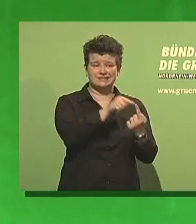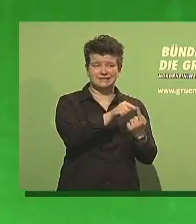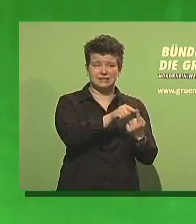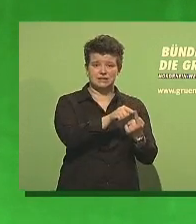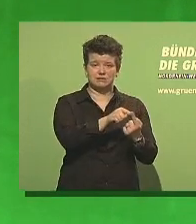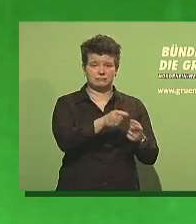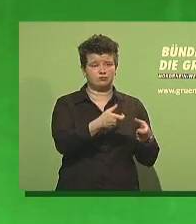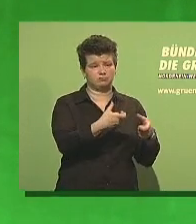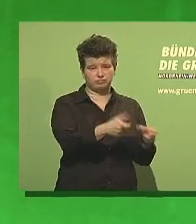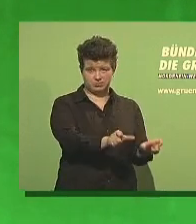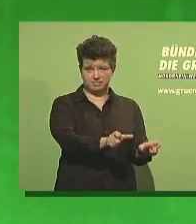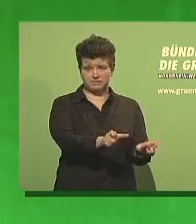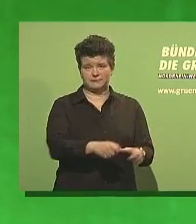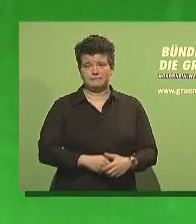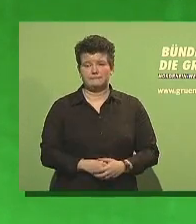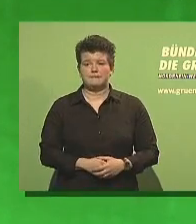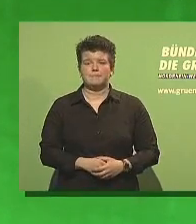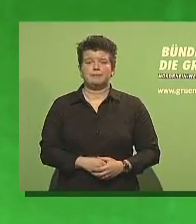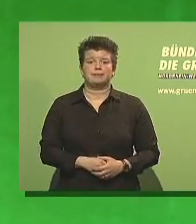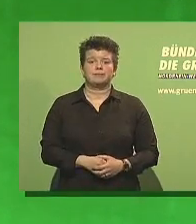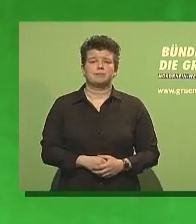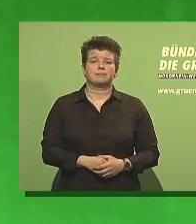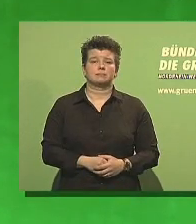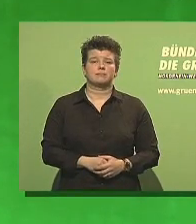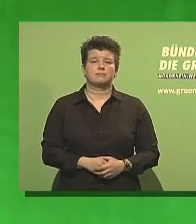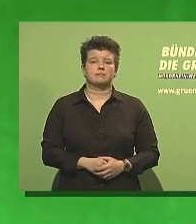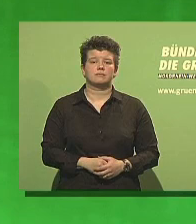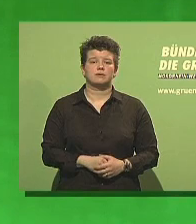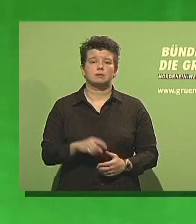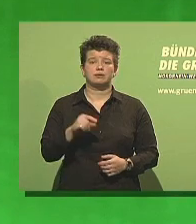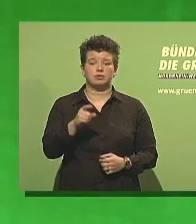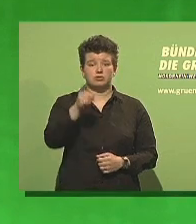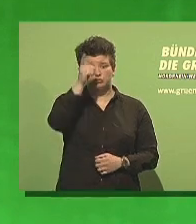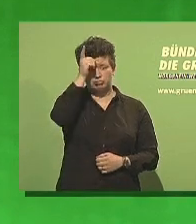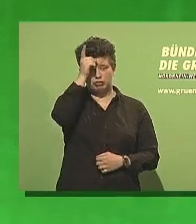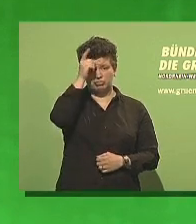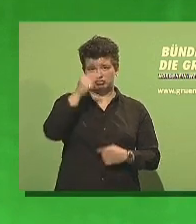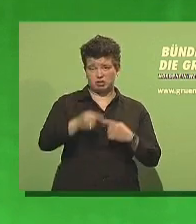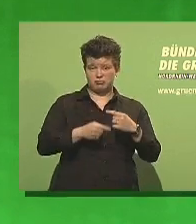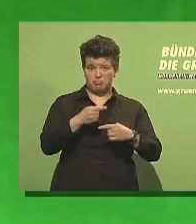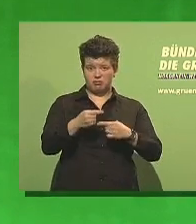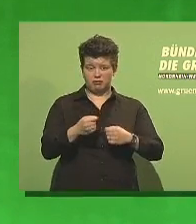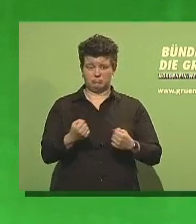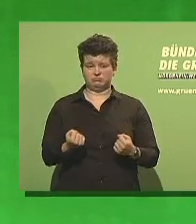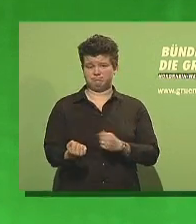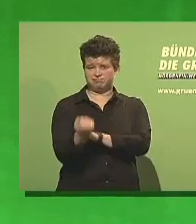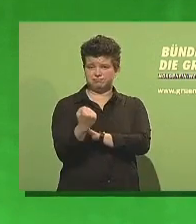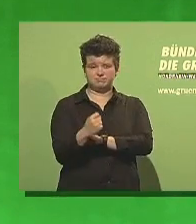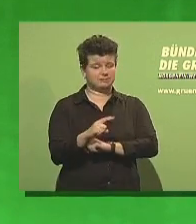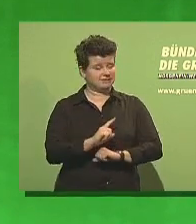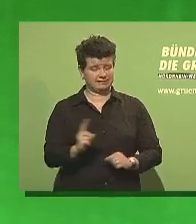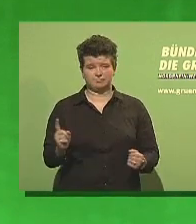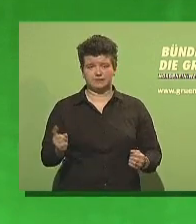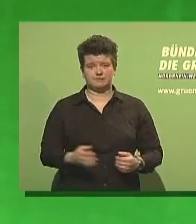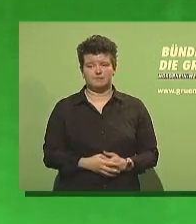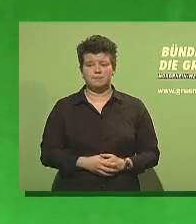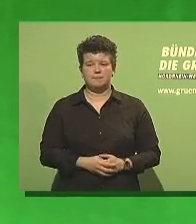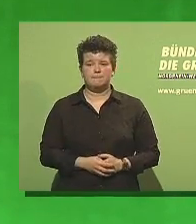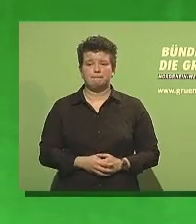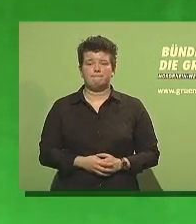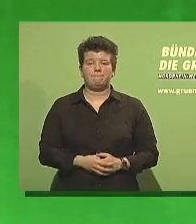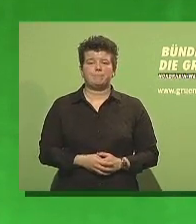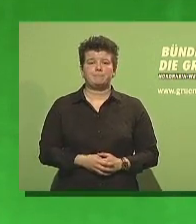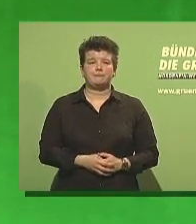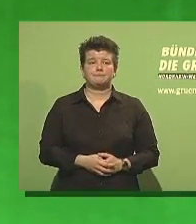offensiv unterstützt. Von Vorreiterrolle keine Spur mehr. Peinlich, das ist Deutschlands Rolle dort. Und